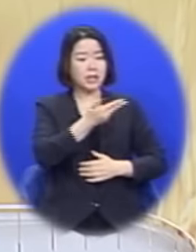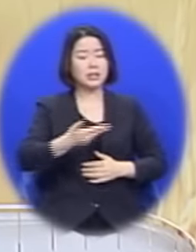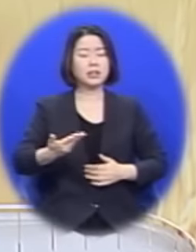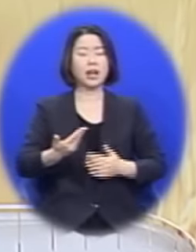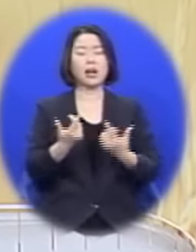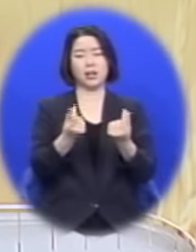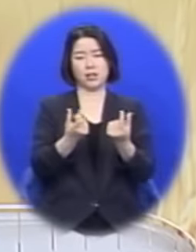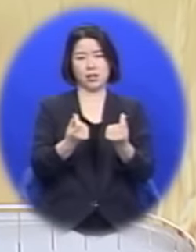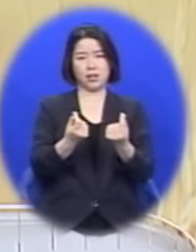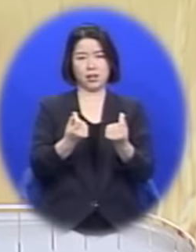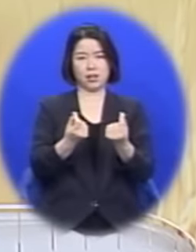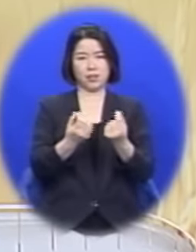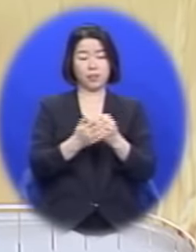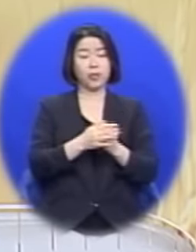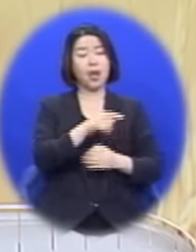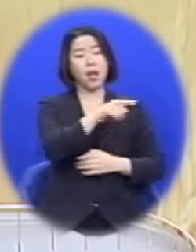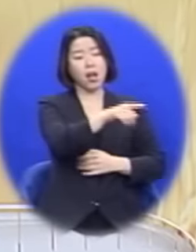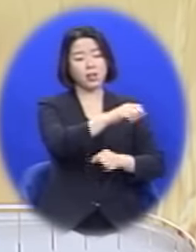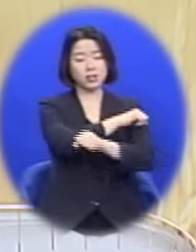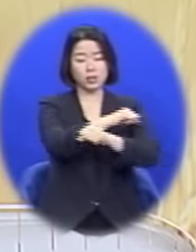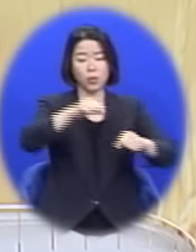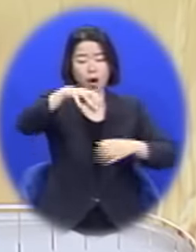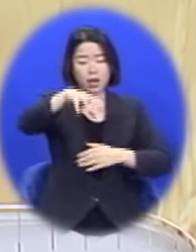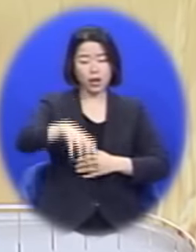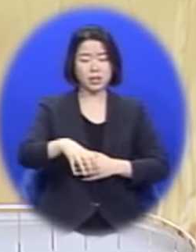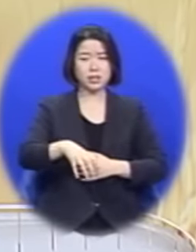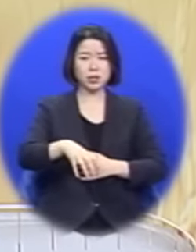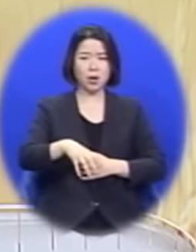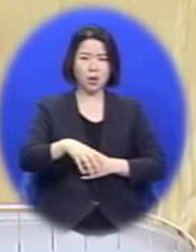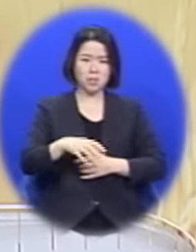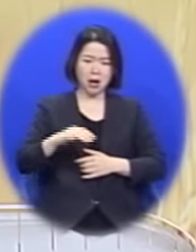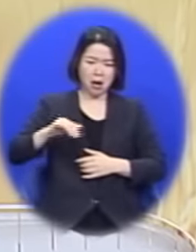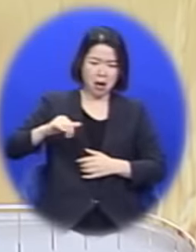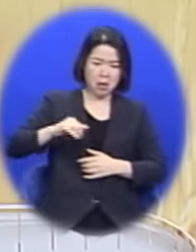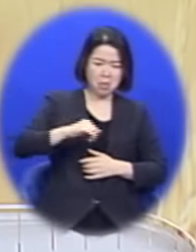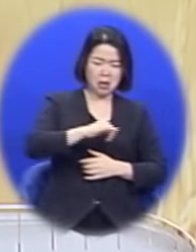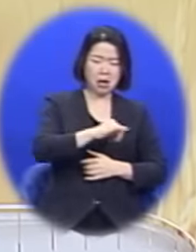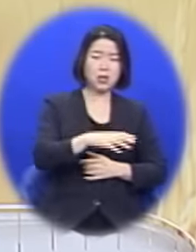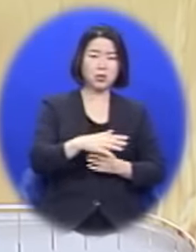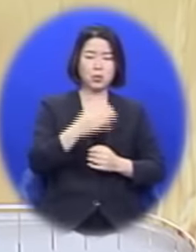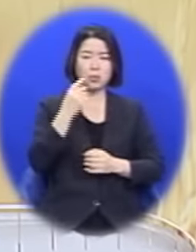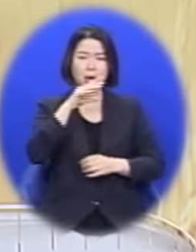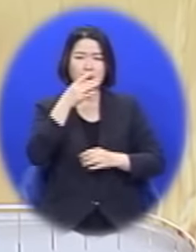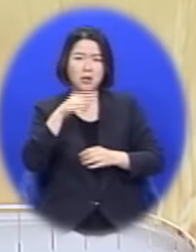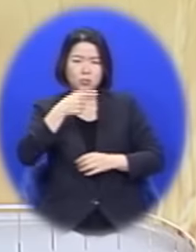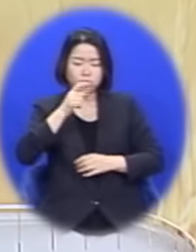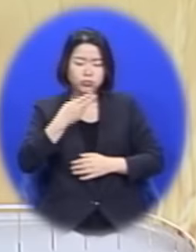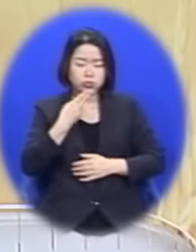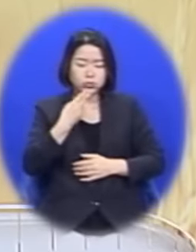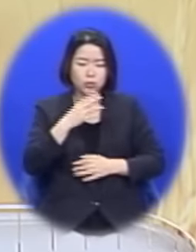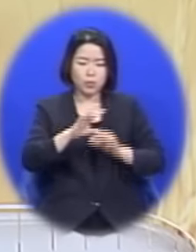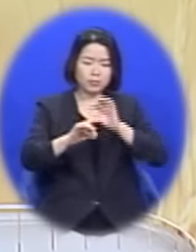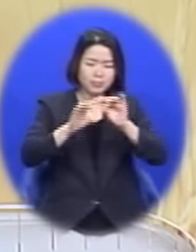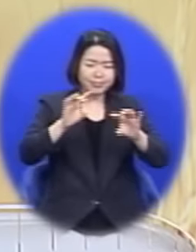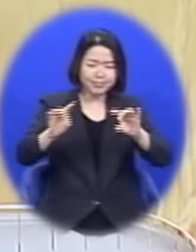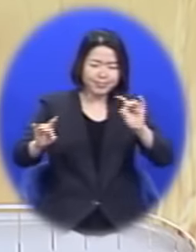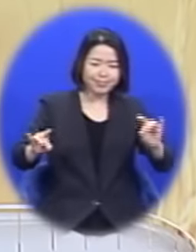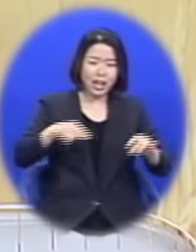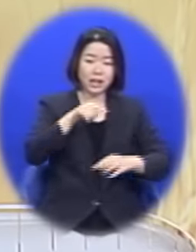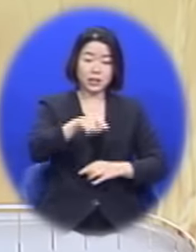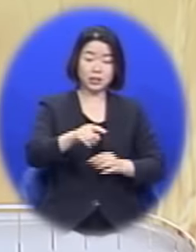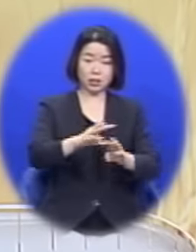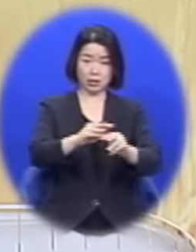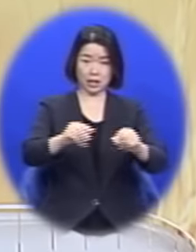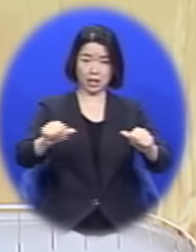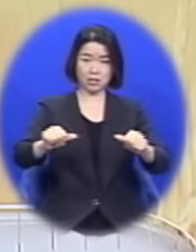그 광야에서 정갈이 있고 물이 없고 메마르고 마른 먼지만 나는 그런 땅에서